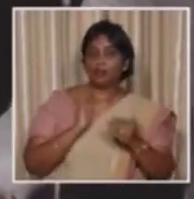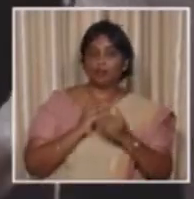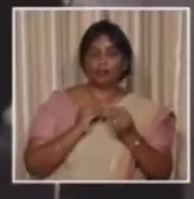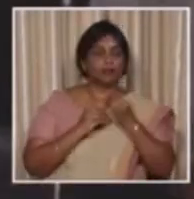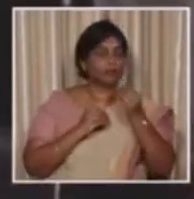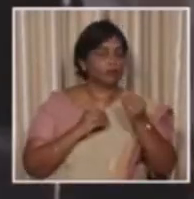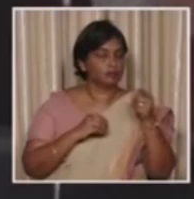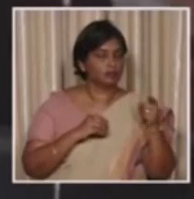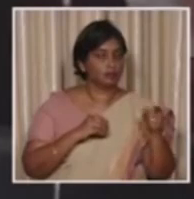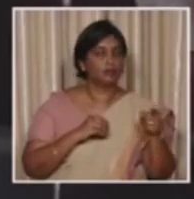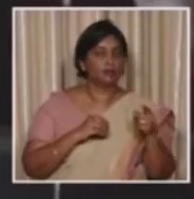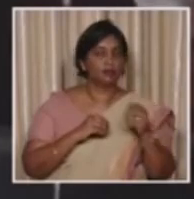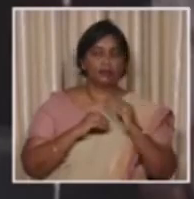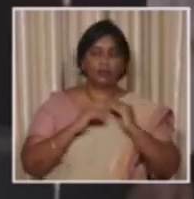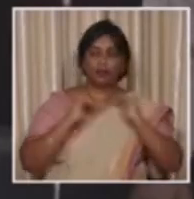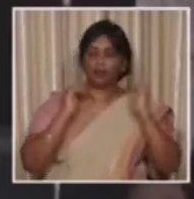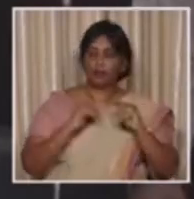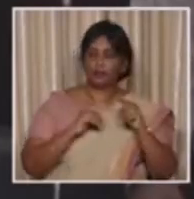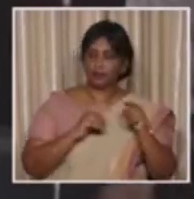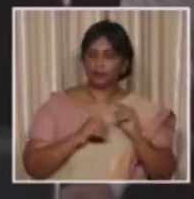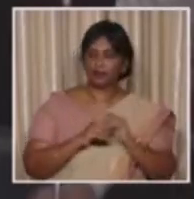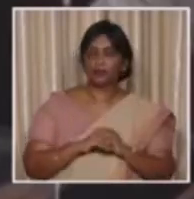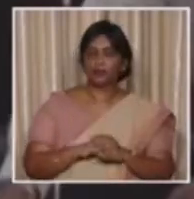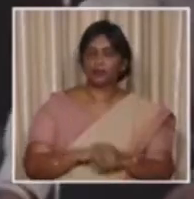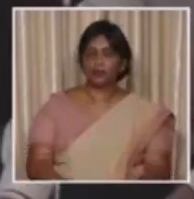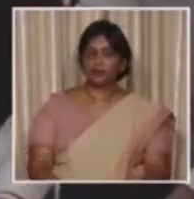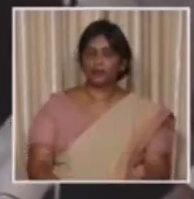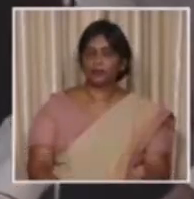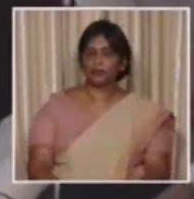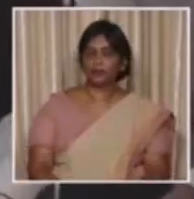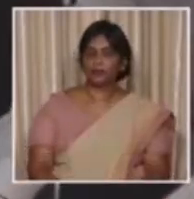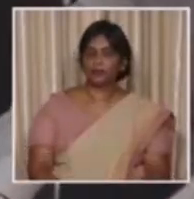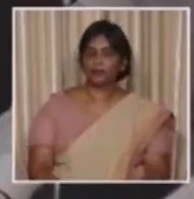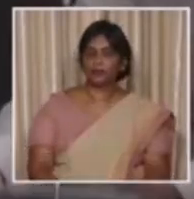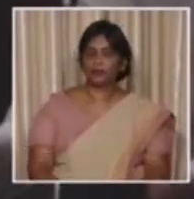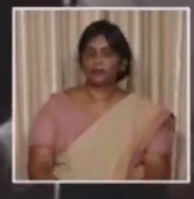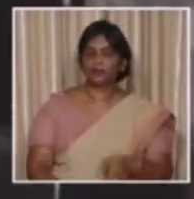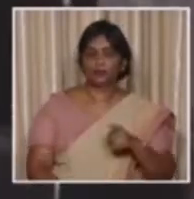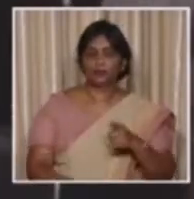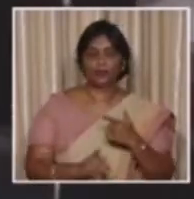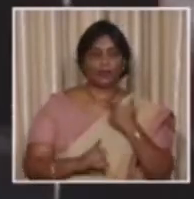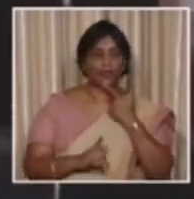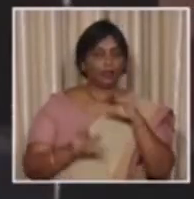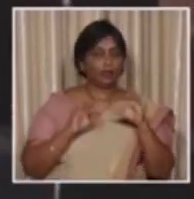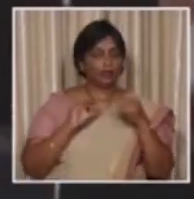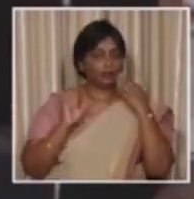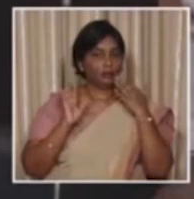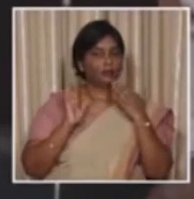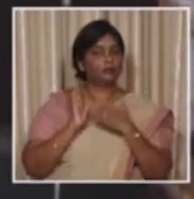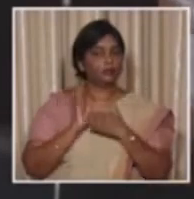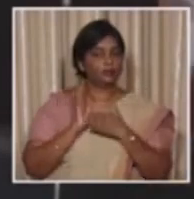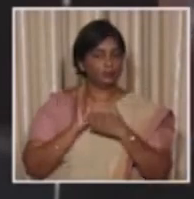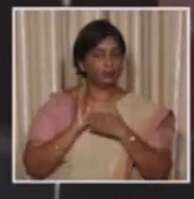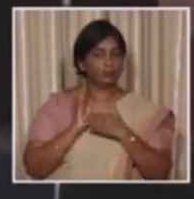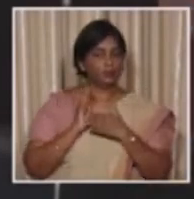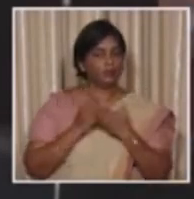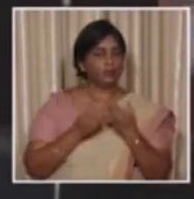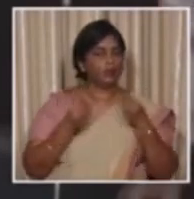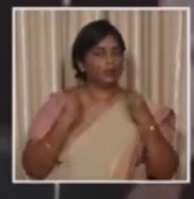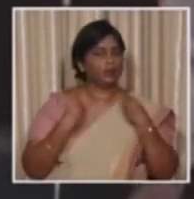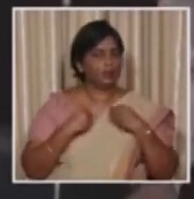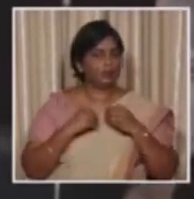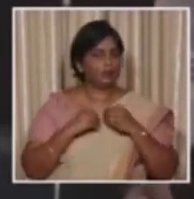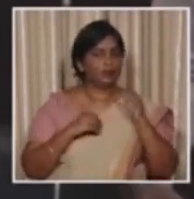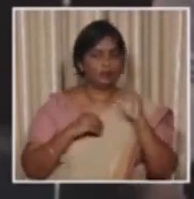இதை திட்டமிட்டு செய்கின்ற இந்த காரணத்தினால் ஒரு காலத்திலே தேயிலை தொழில் இல்லாமல் போய்விடும் என்பதை நான் இந்த நேரத்திலே